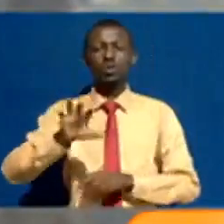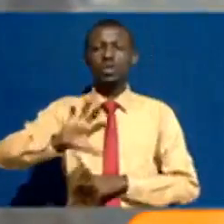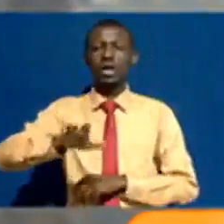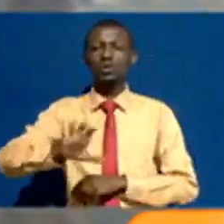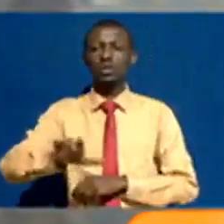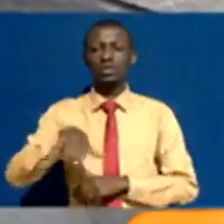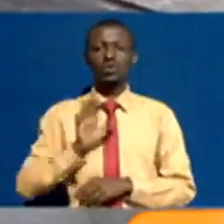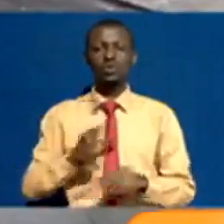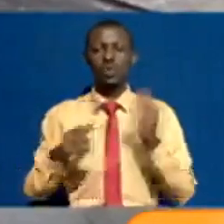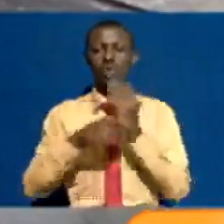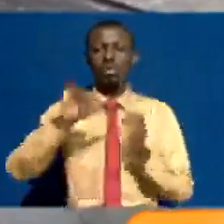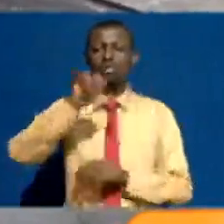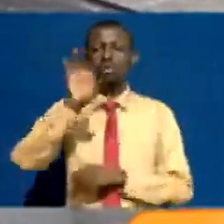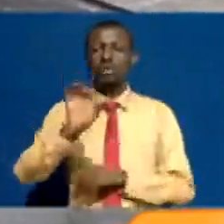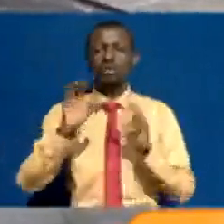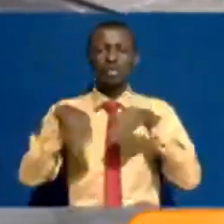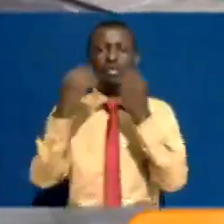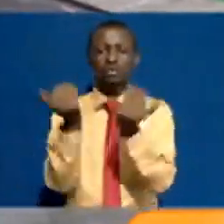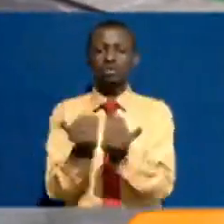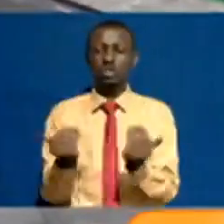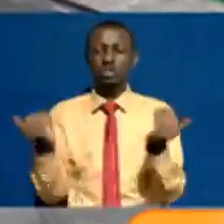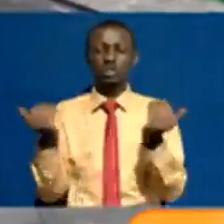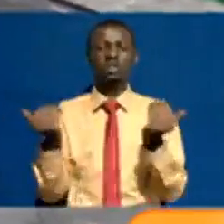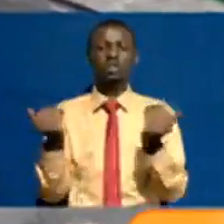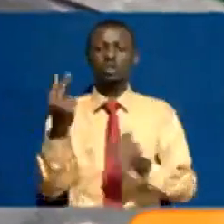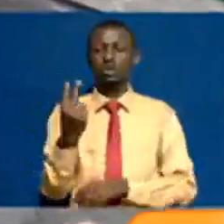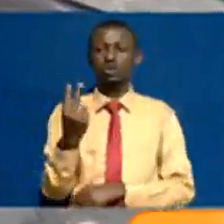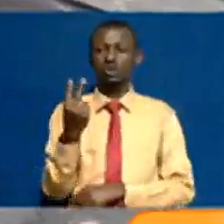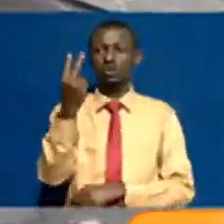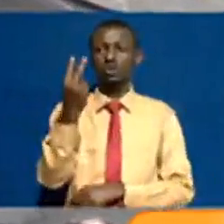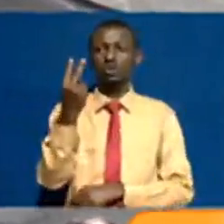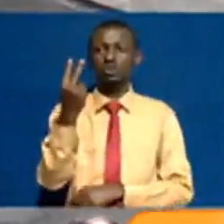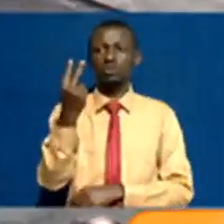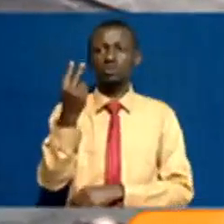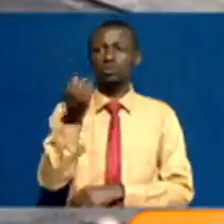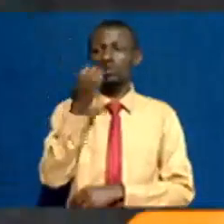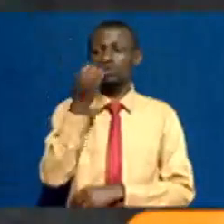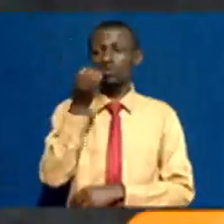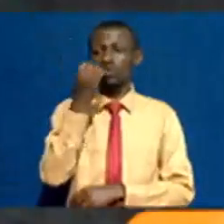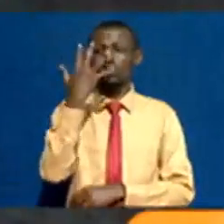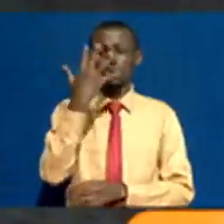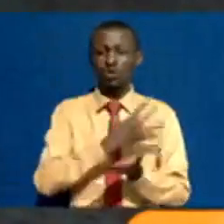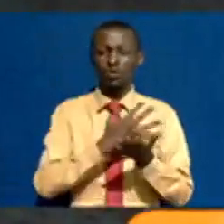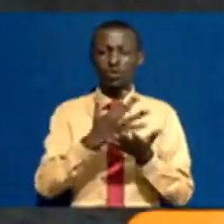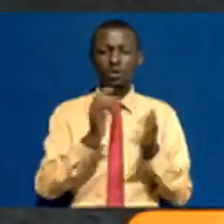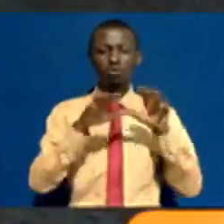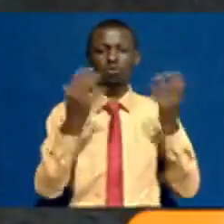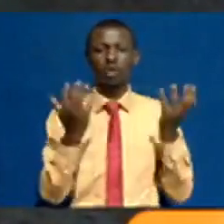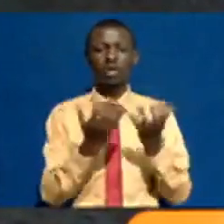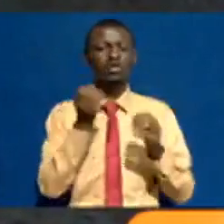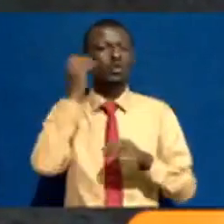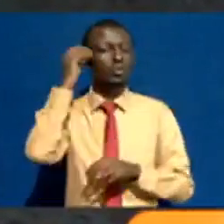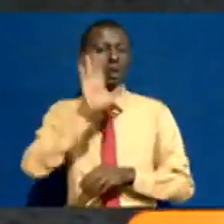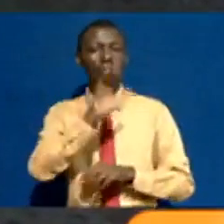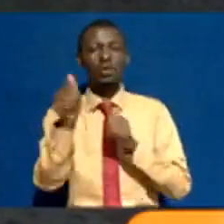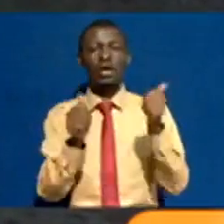Jane Adongo anawapa wanawe wawili chamcha. Kwa wiki tano sasa, darasa hili limekuwa makazi ya Jane na